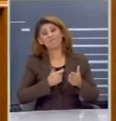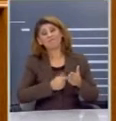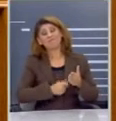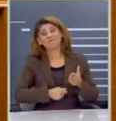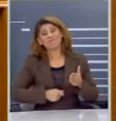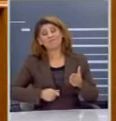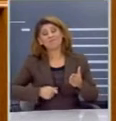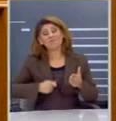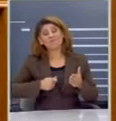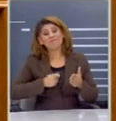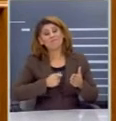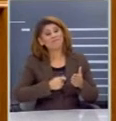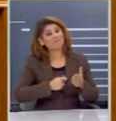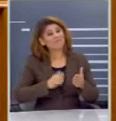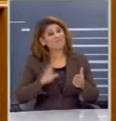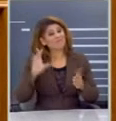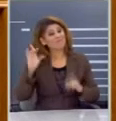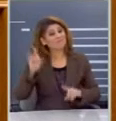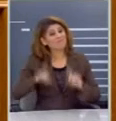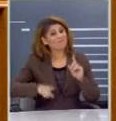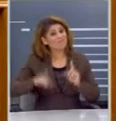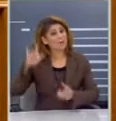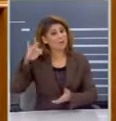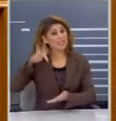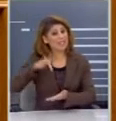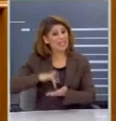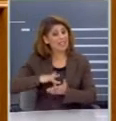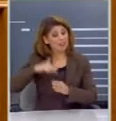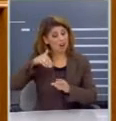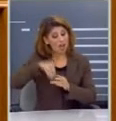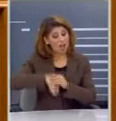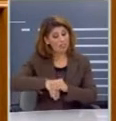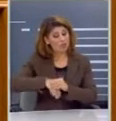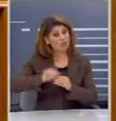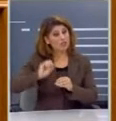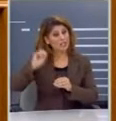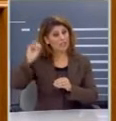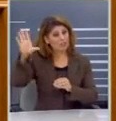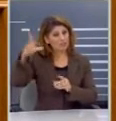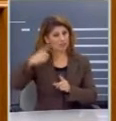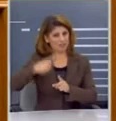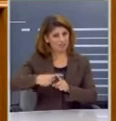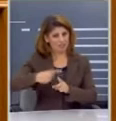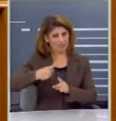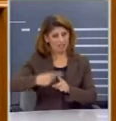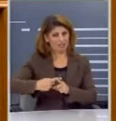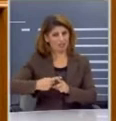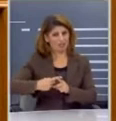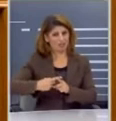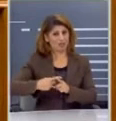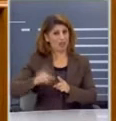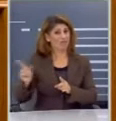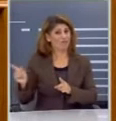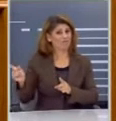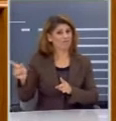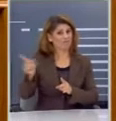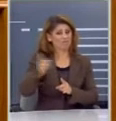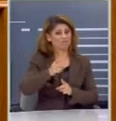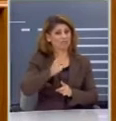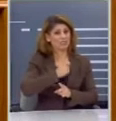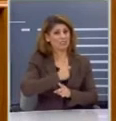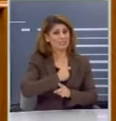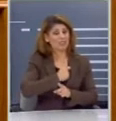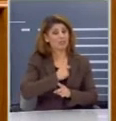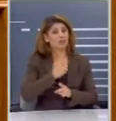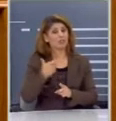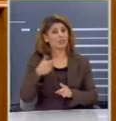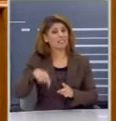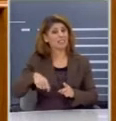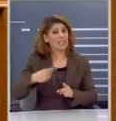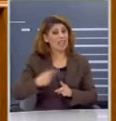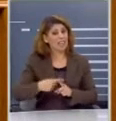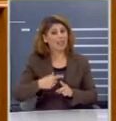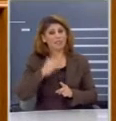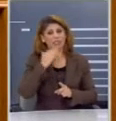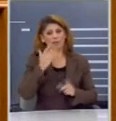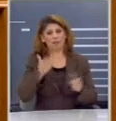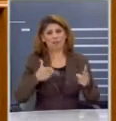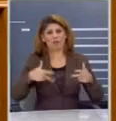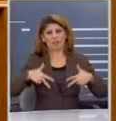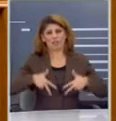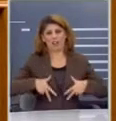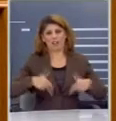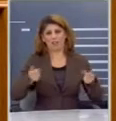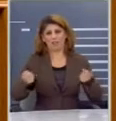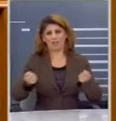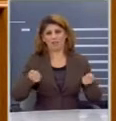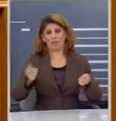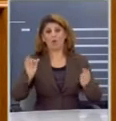προσθύψη ορισμένων κέντρων εντός και εκτός της χώρας μας, τα οποία πιστεύουν ότι η χώρα αυτή δεν μπορεί να κυβερνηθεί